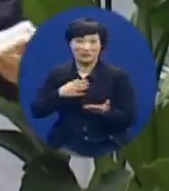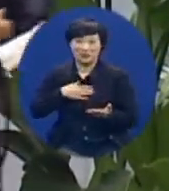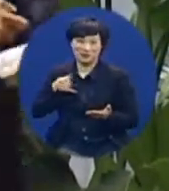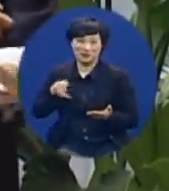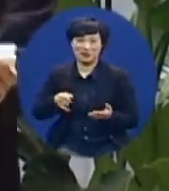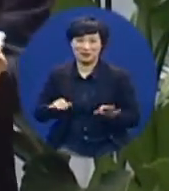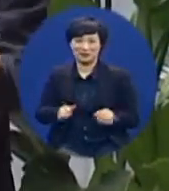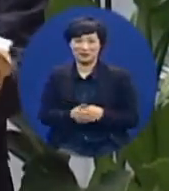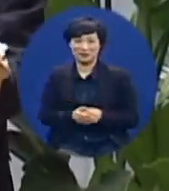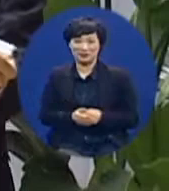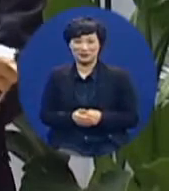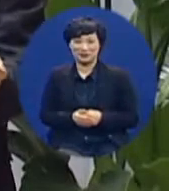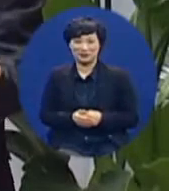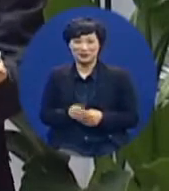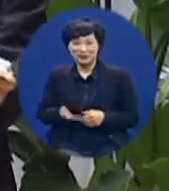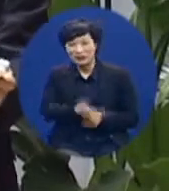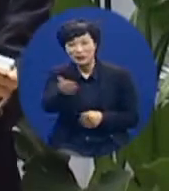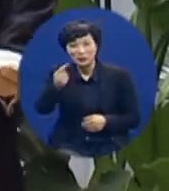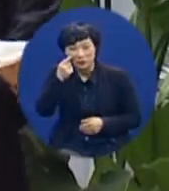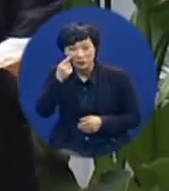사람들이 뭐